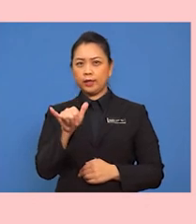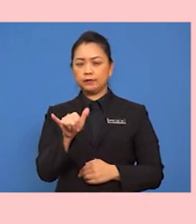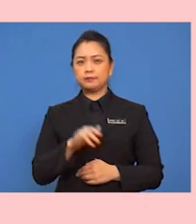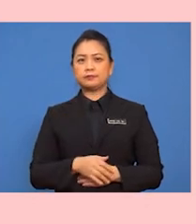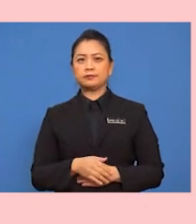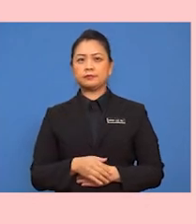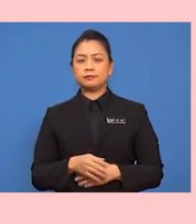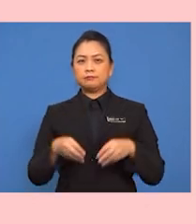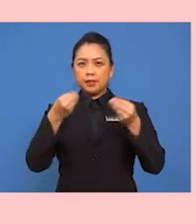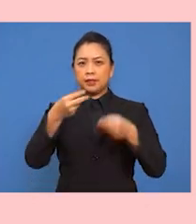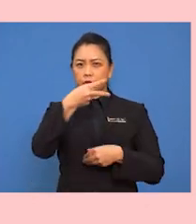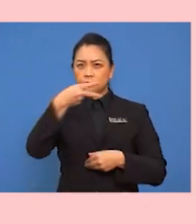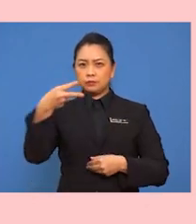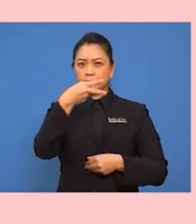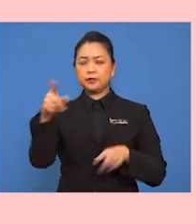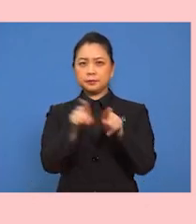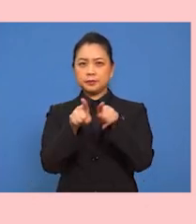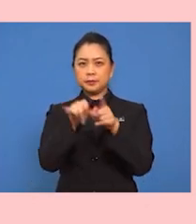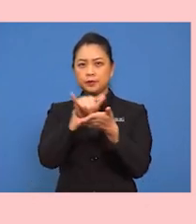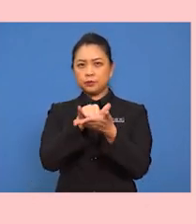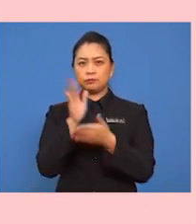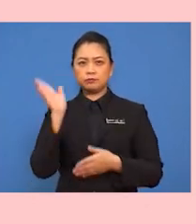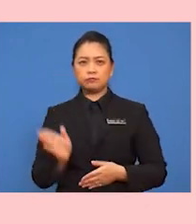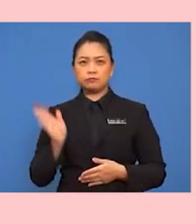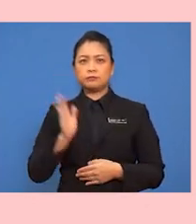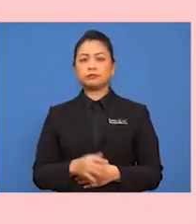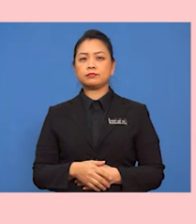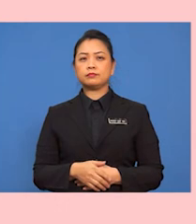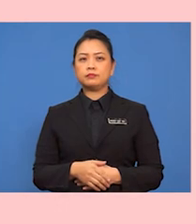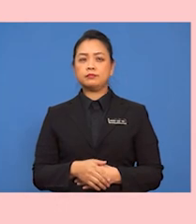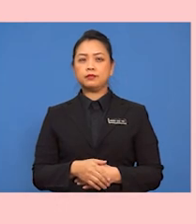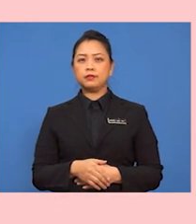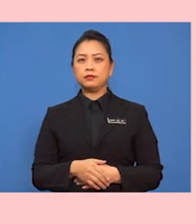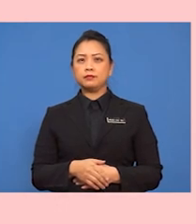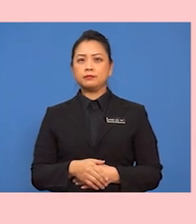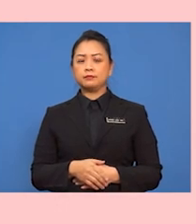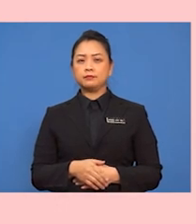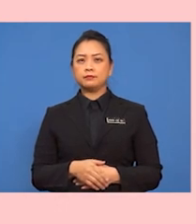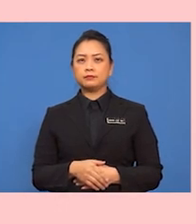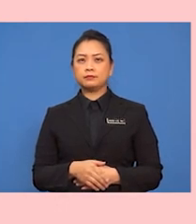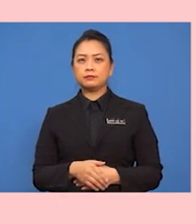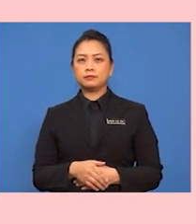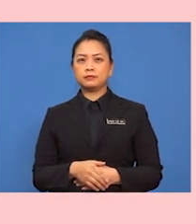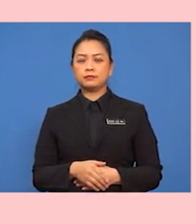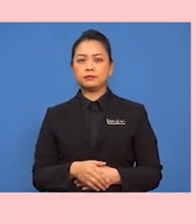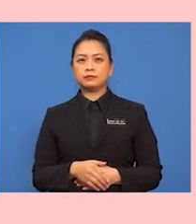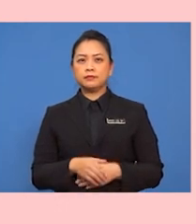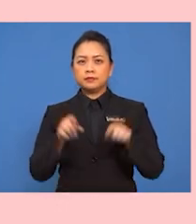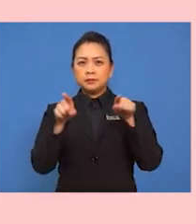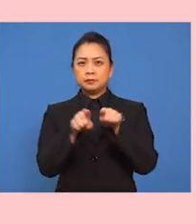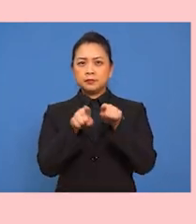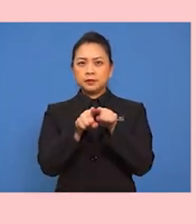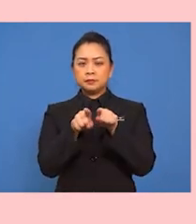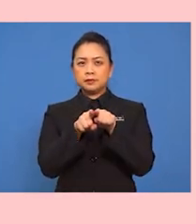bagi kedua-dua persamaan linia. Contoh seterusnya, persamaan